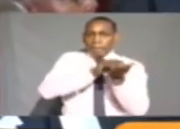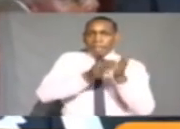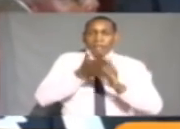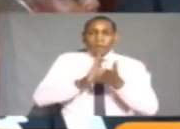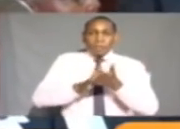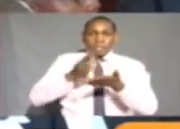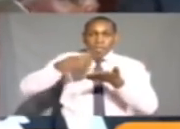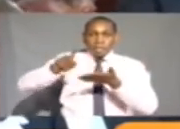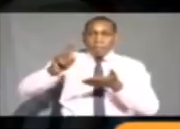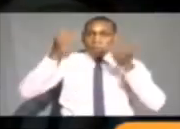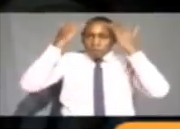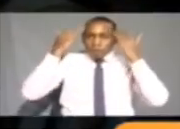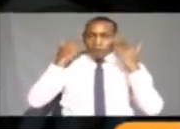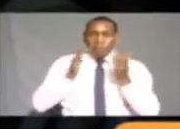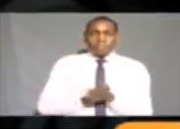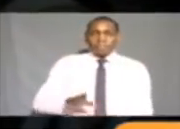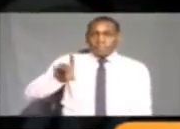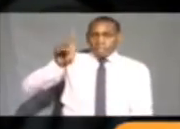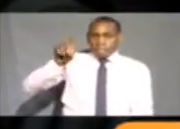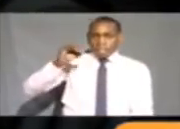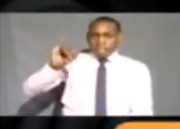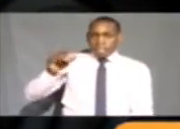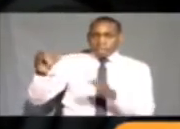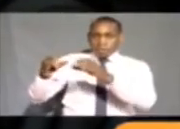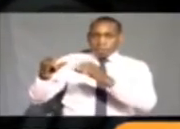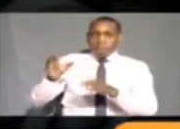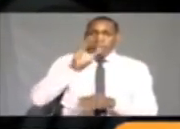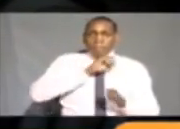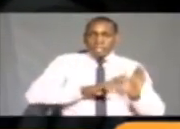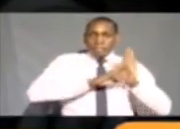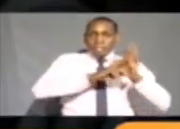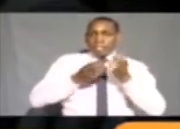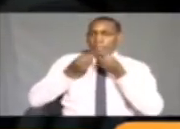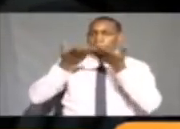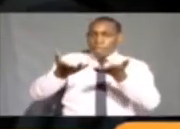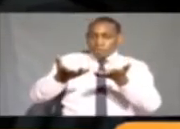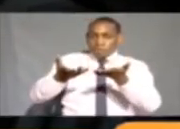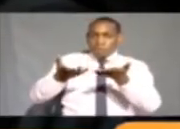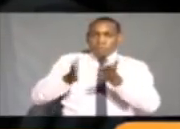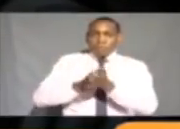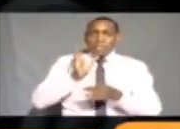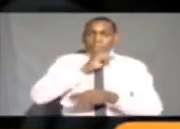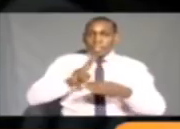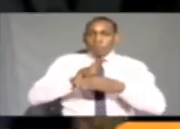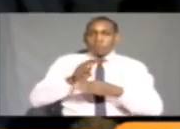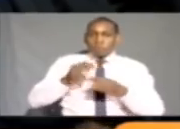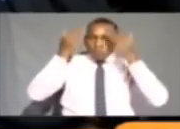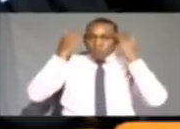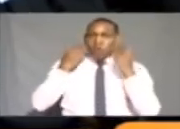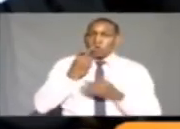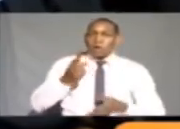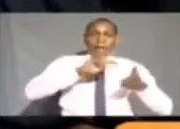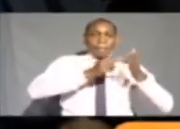bila idhini ya mahakama. The DCI thereby misrepresented facts and misused the court order. Kwa